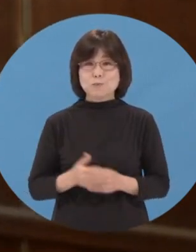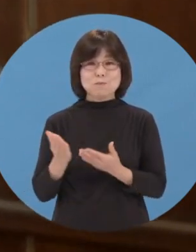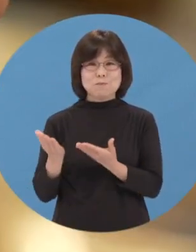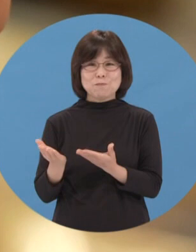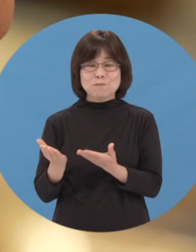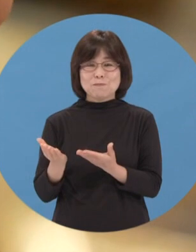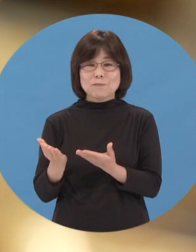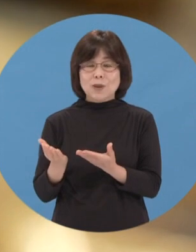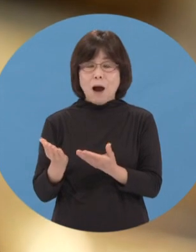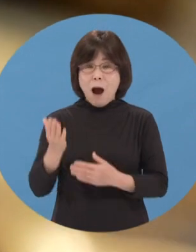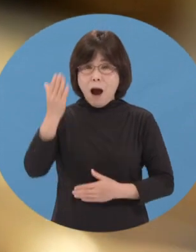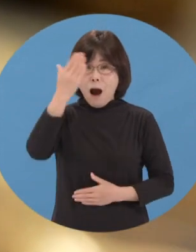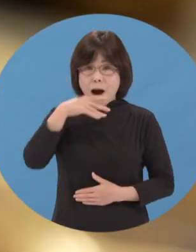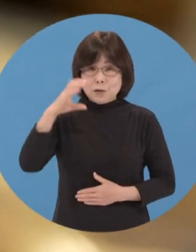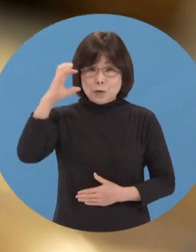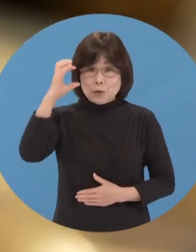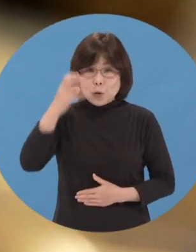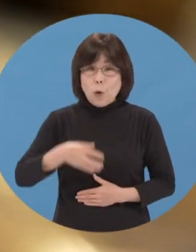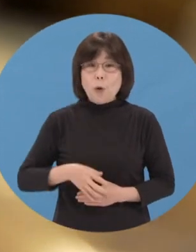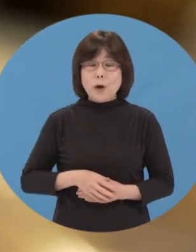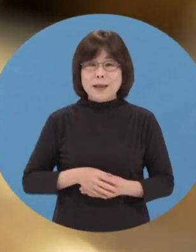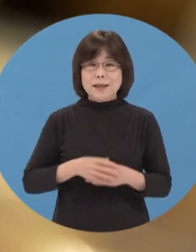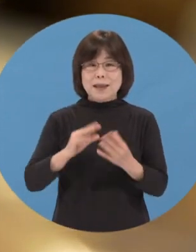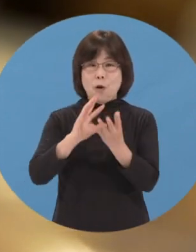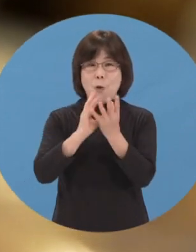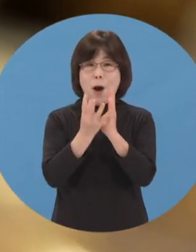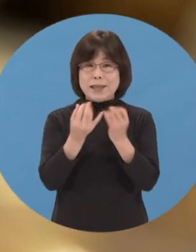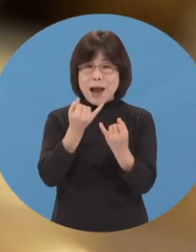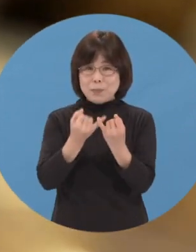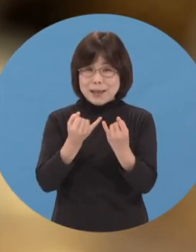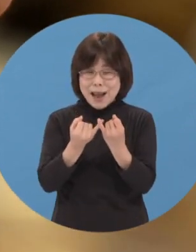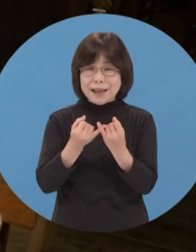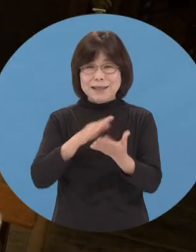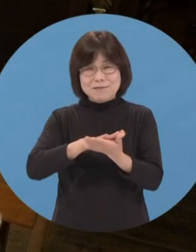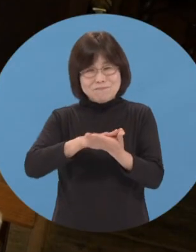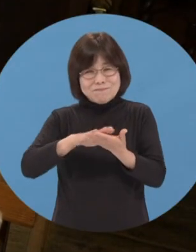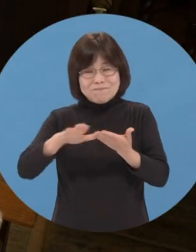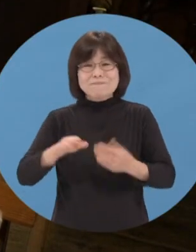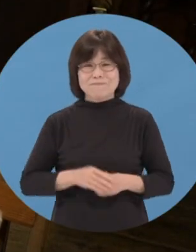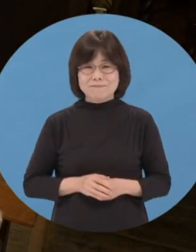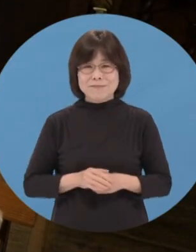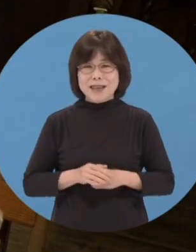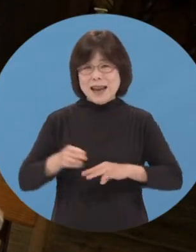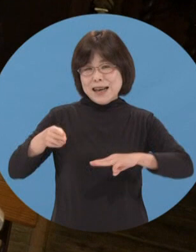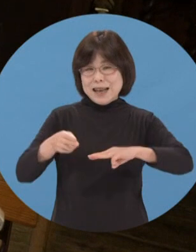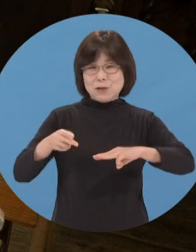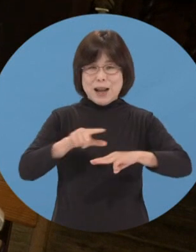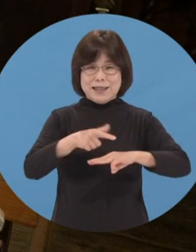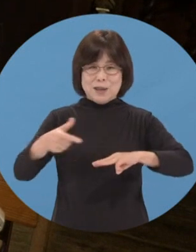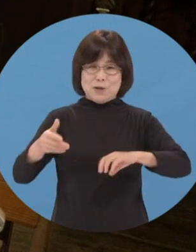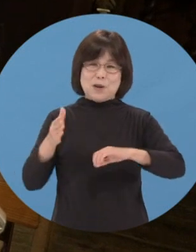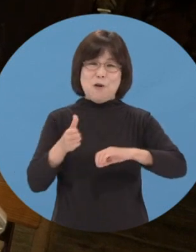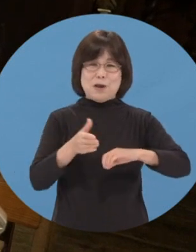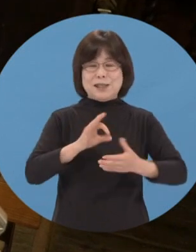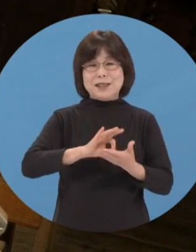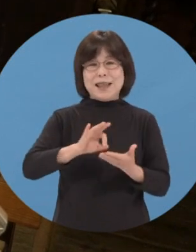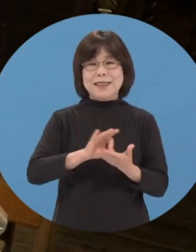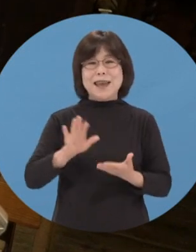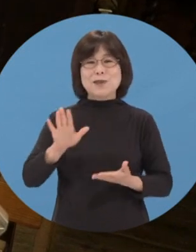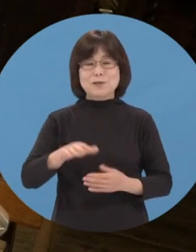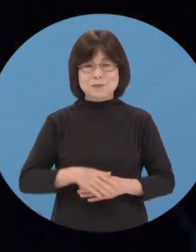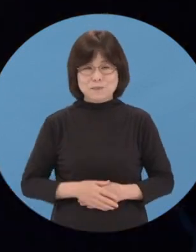んですお花みたいな色レストランとかでもよく使われるキノコなん